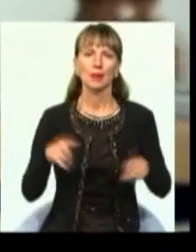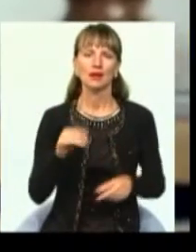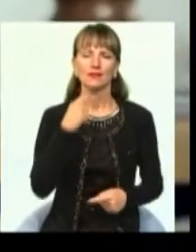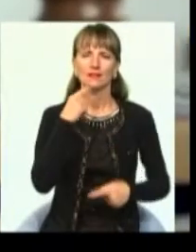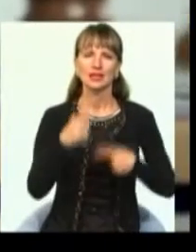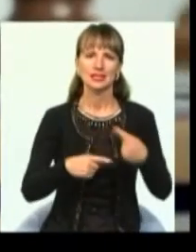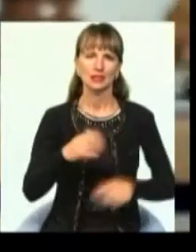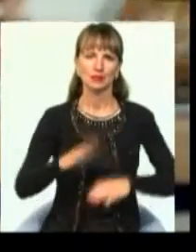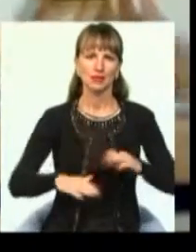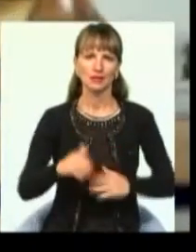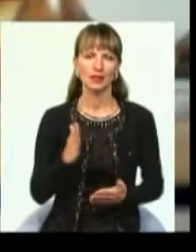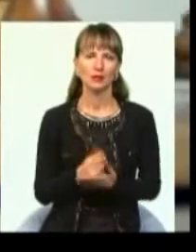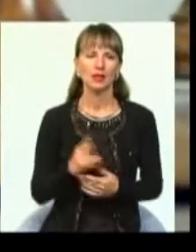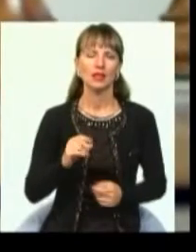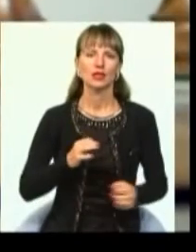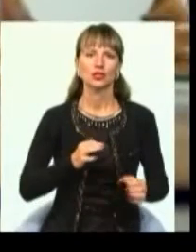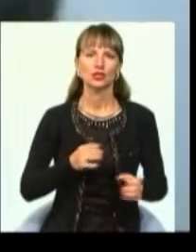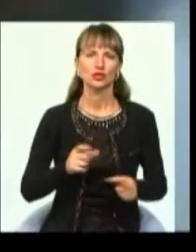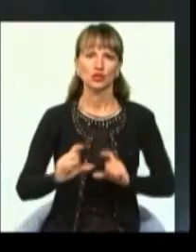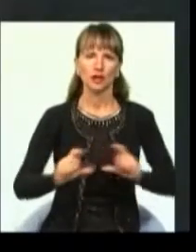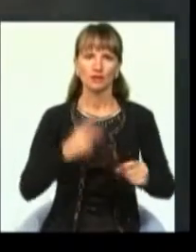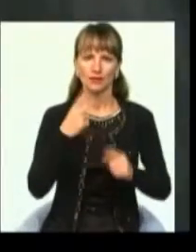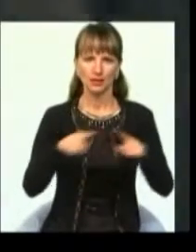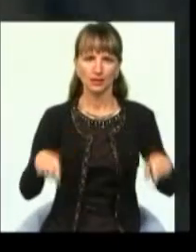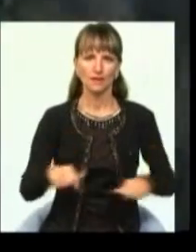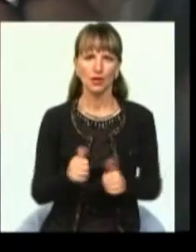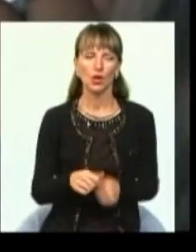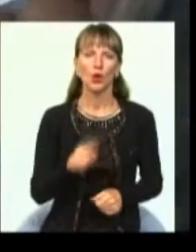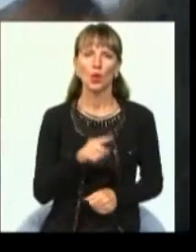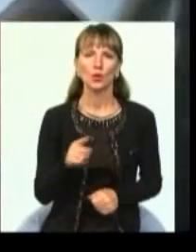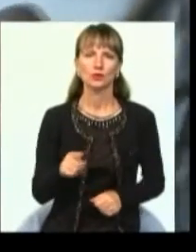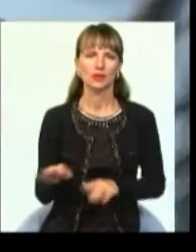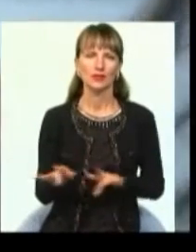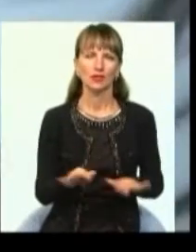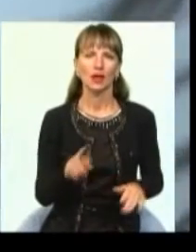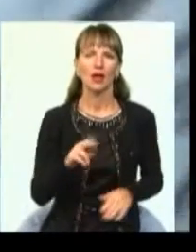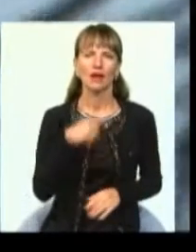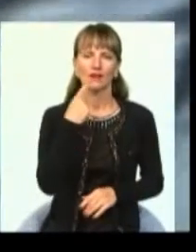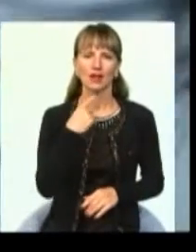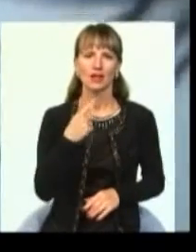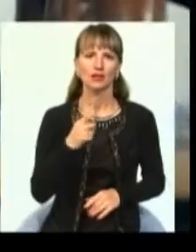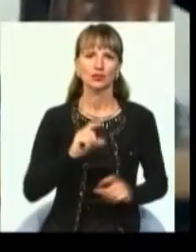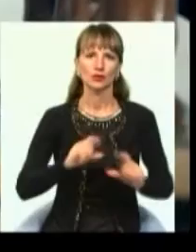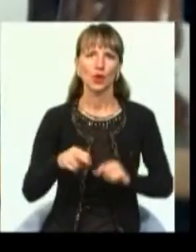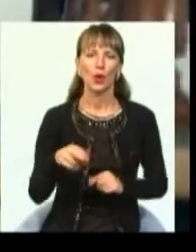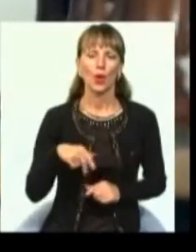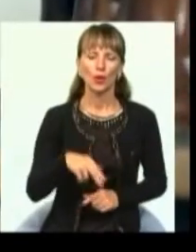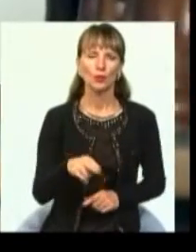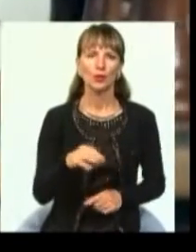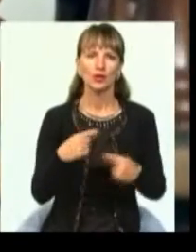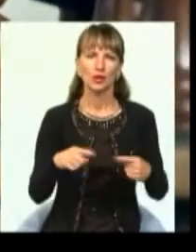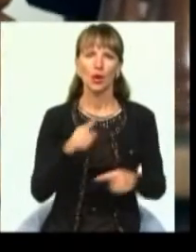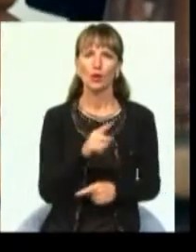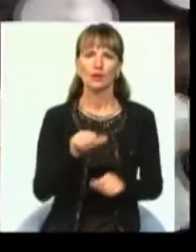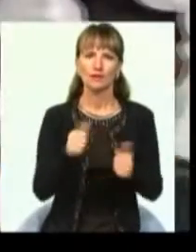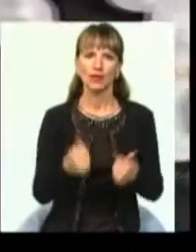постійно практикуватись. На шахівниці ми бачимо фігурки. Кожна з них пересувається або, як кажуть шахматисти, ходить по-різному. Кожна